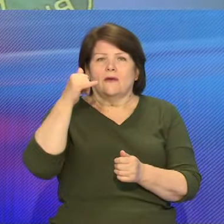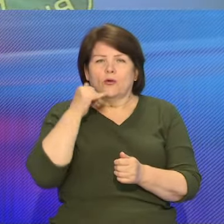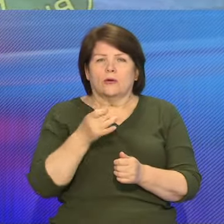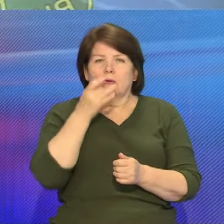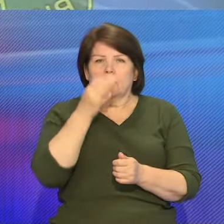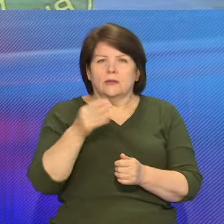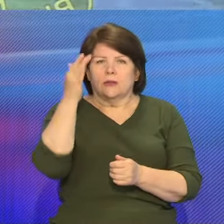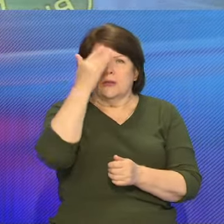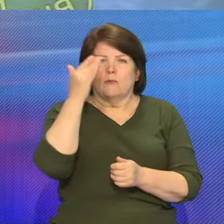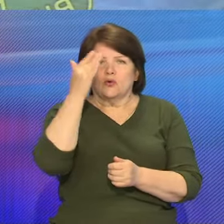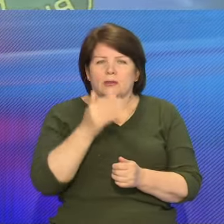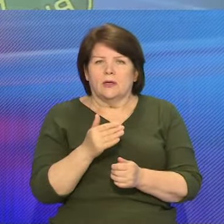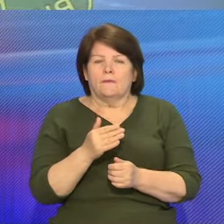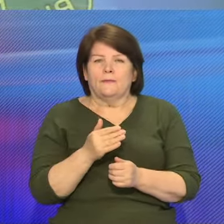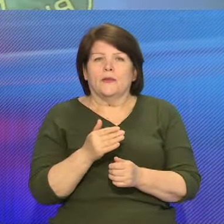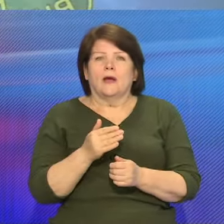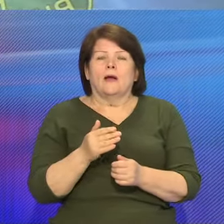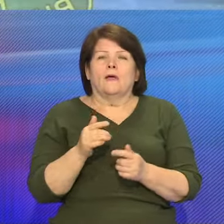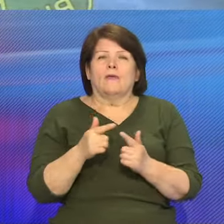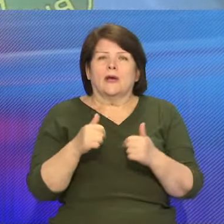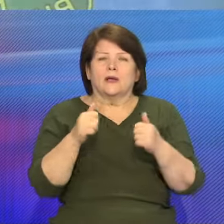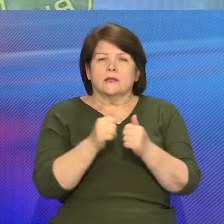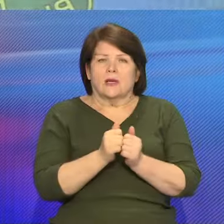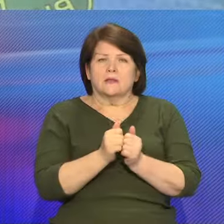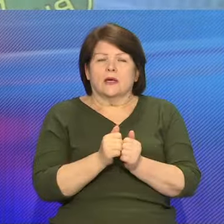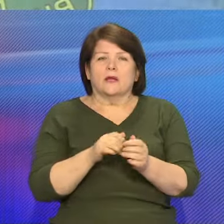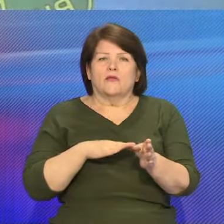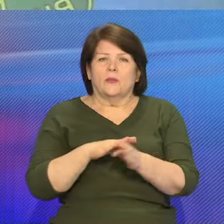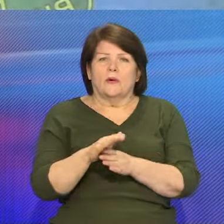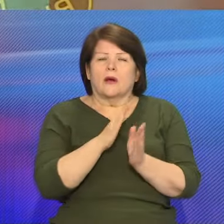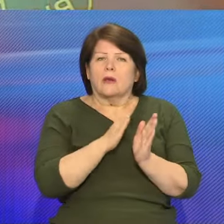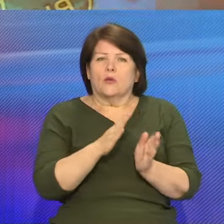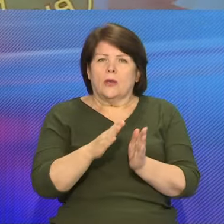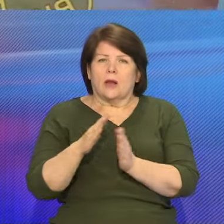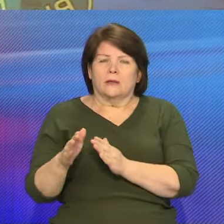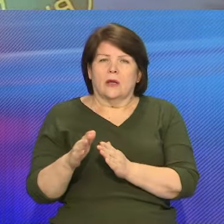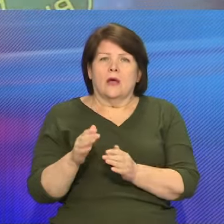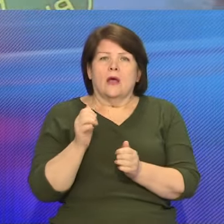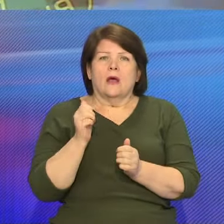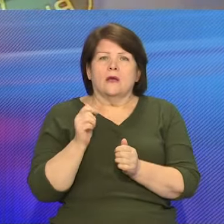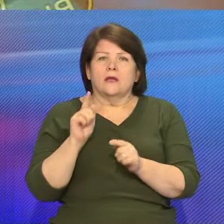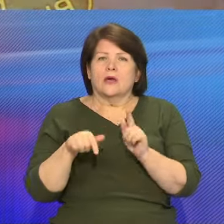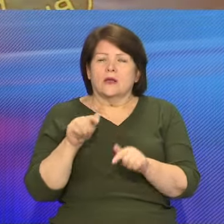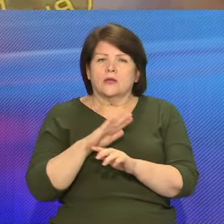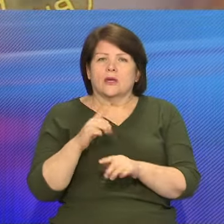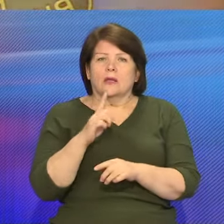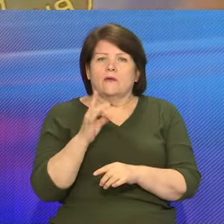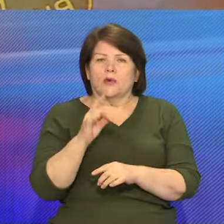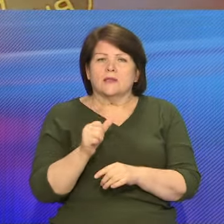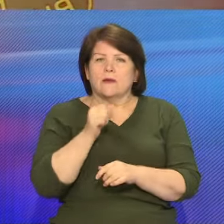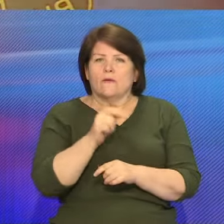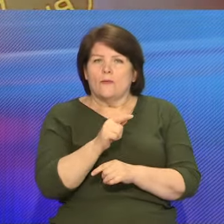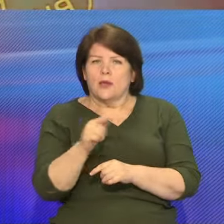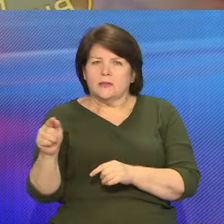рэгіянальнай мытні. Да слова, у мытных органах яны праводзяцца на рэгулярнай аснове не радзей аднаго раза ў месяц. Самае цікавае